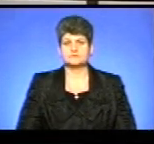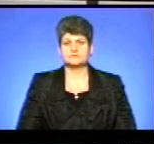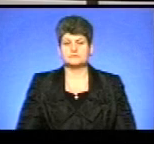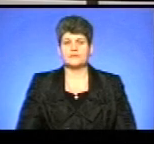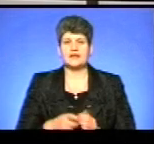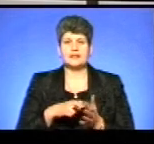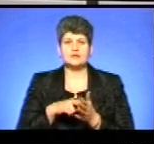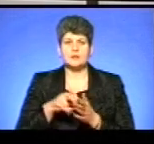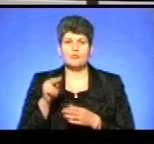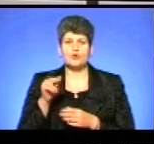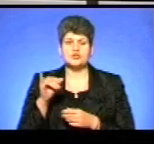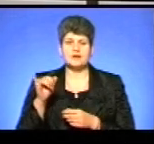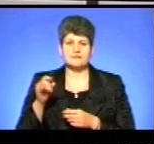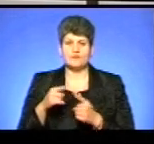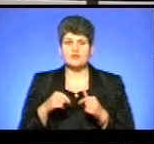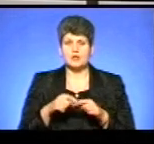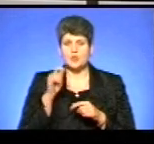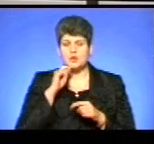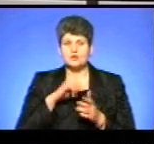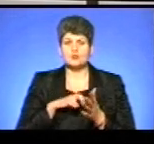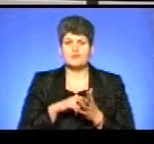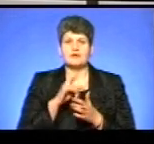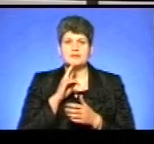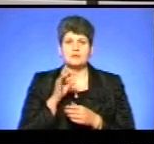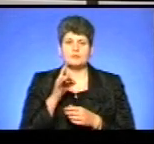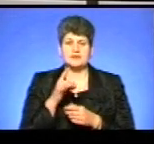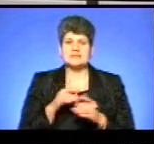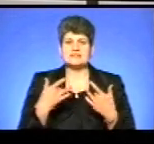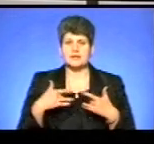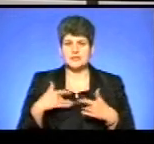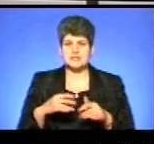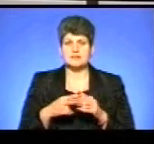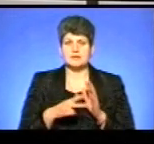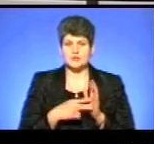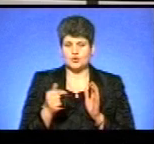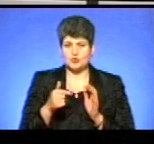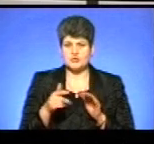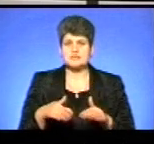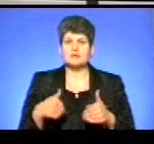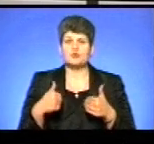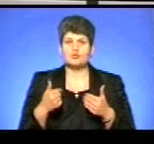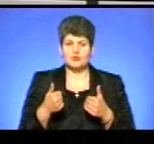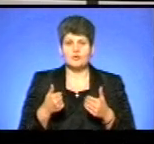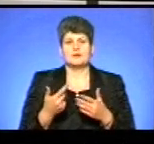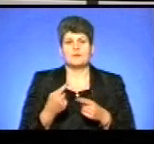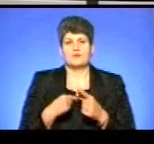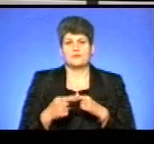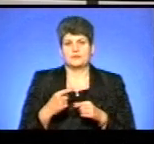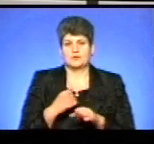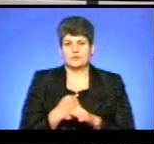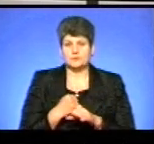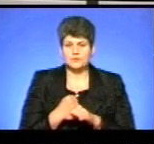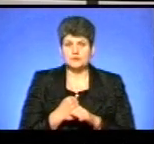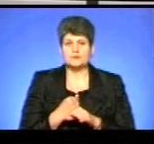Листоношам Почаївського відділення «Укрпошти», що в Кременецькому районі, які звільнились 17 грудня, запропонували поновитися на роботі. За